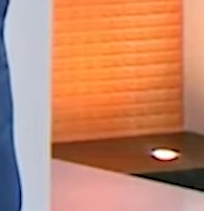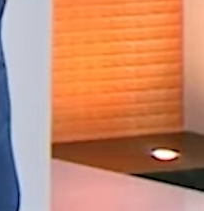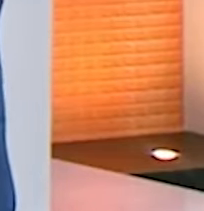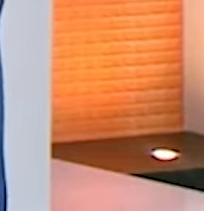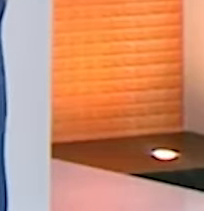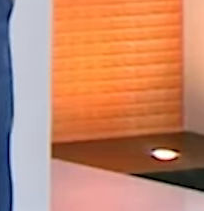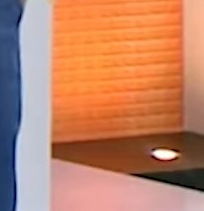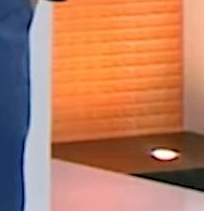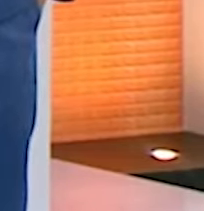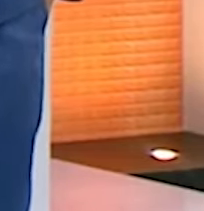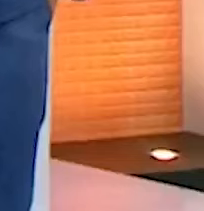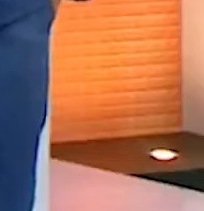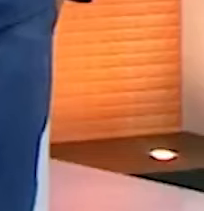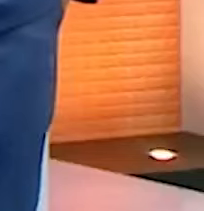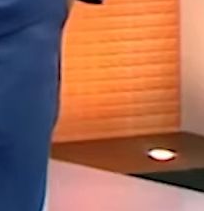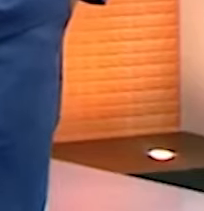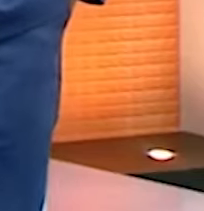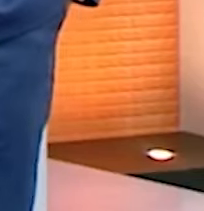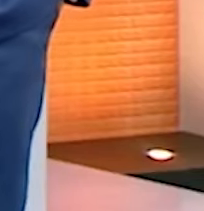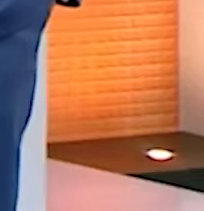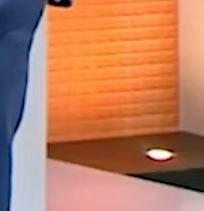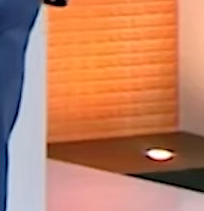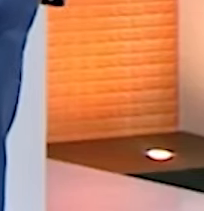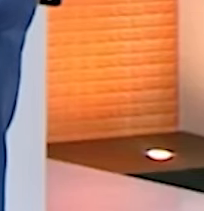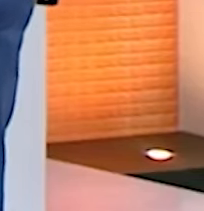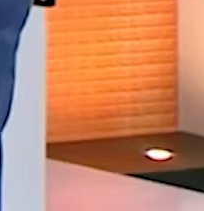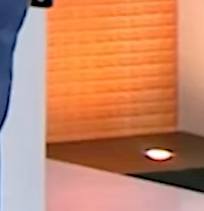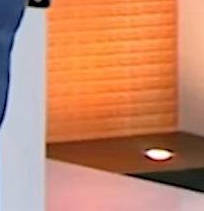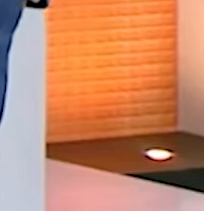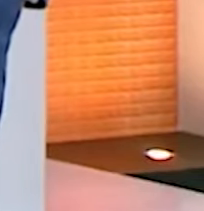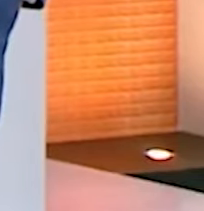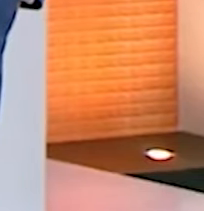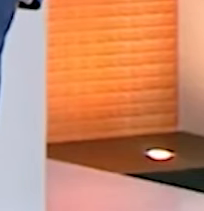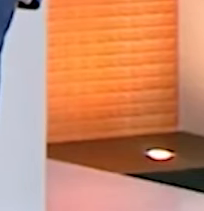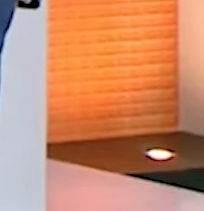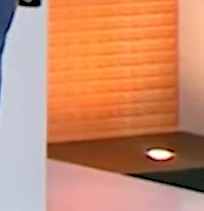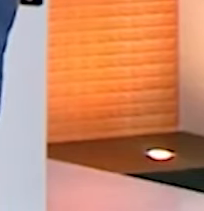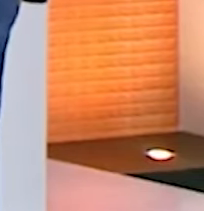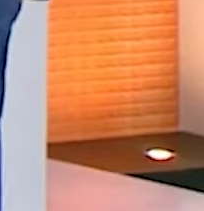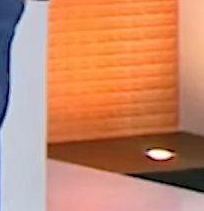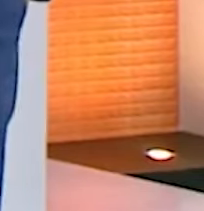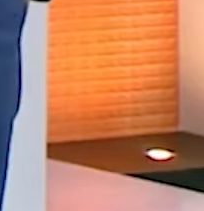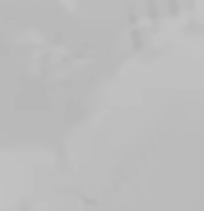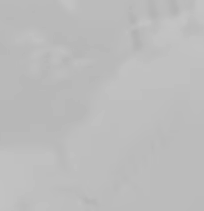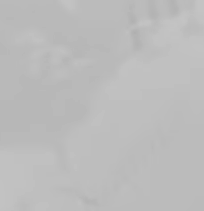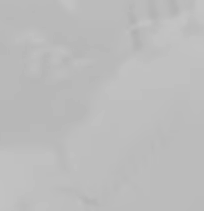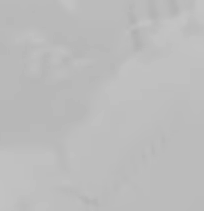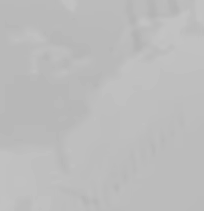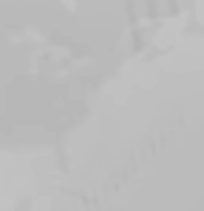Pinoy TV at sa www.gmanews.tv.